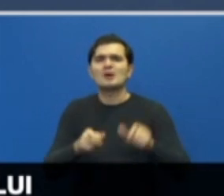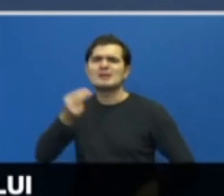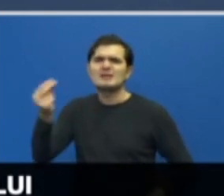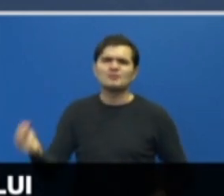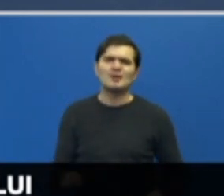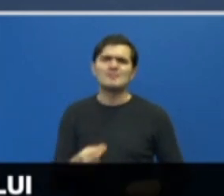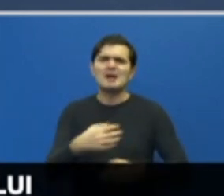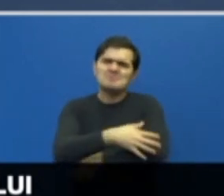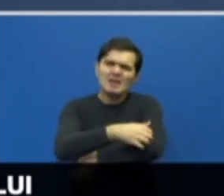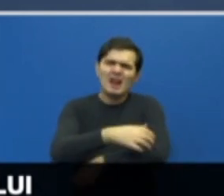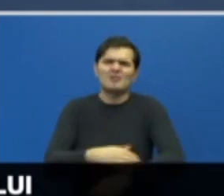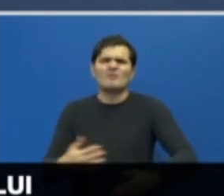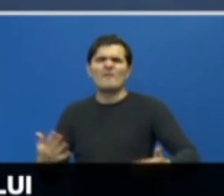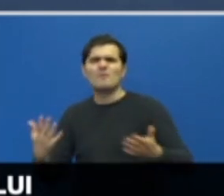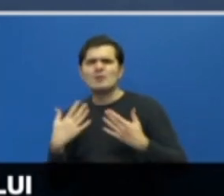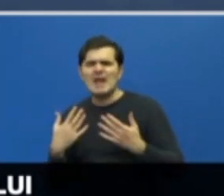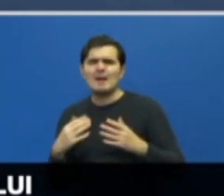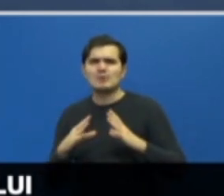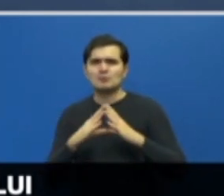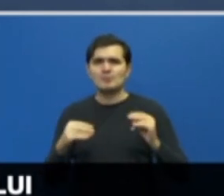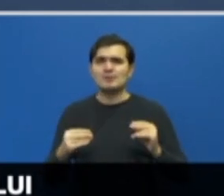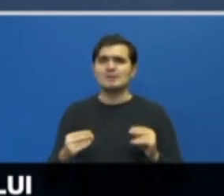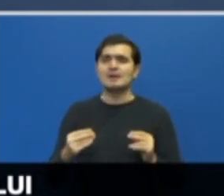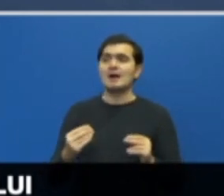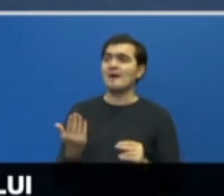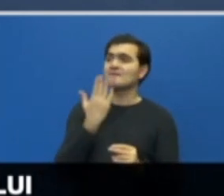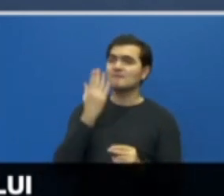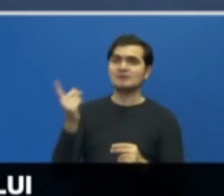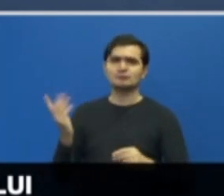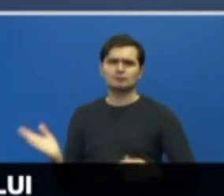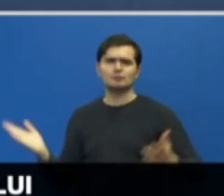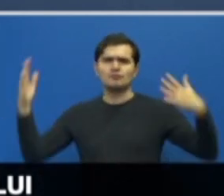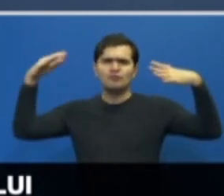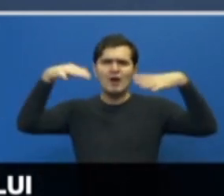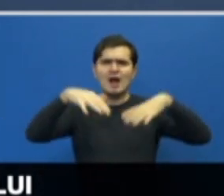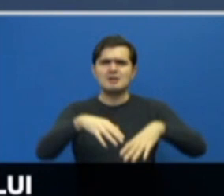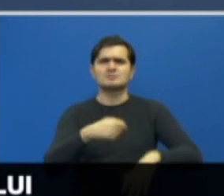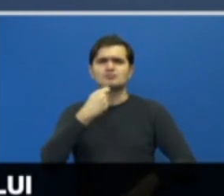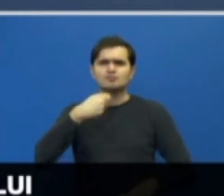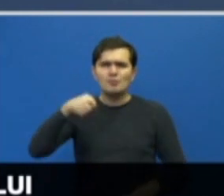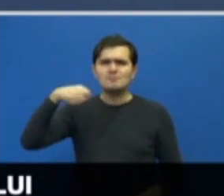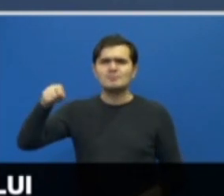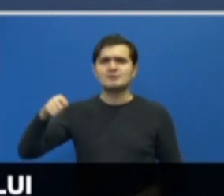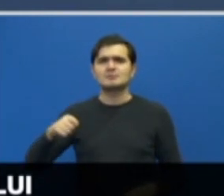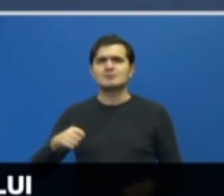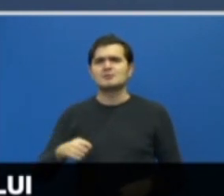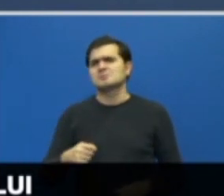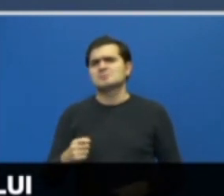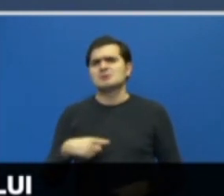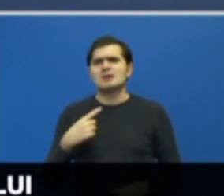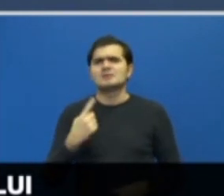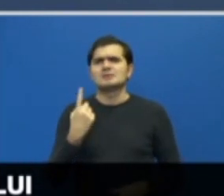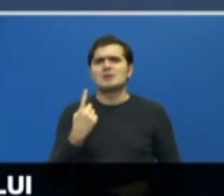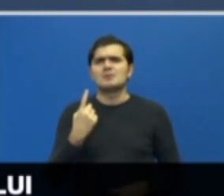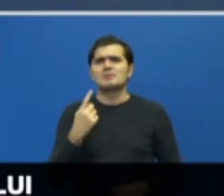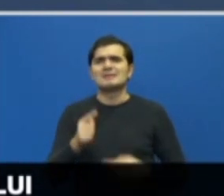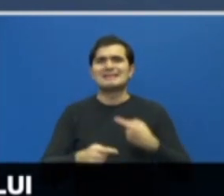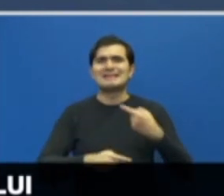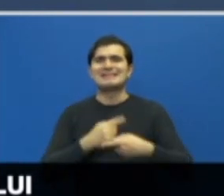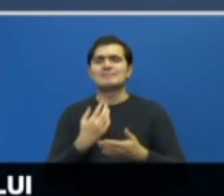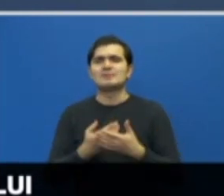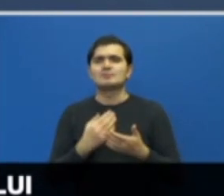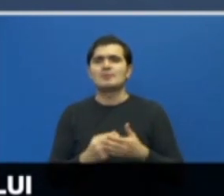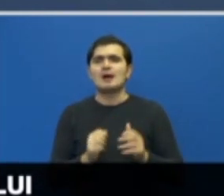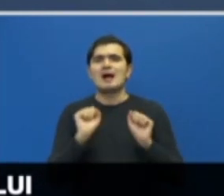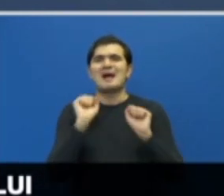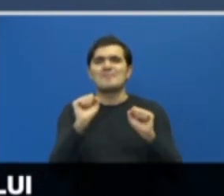din România, în fața acestui val puternic de scumpiri. Nu este un pachet de apărare a puterii de cumpărare,